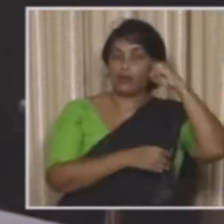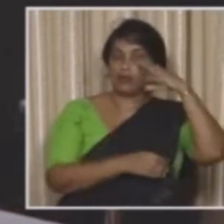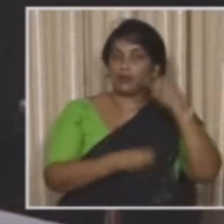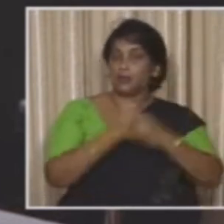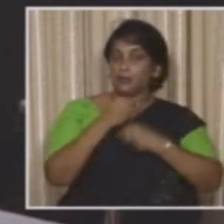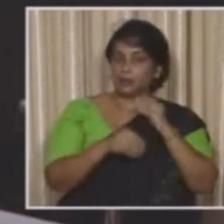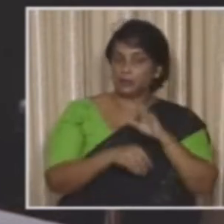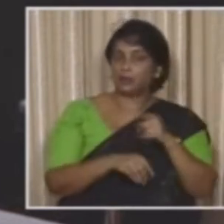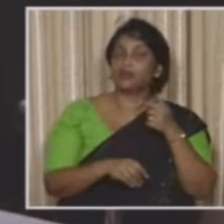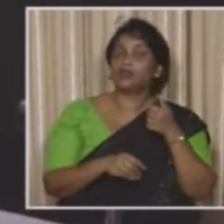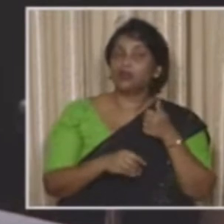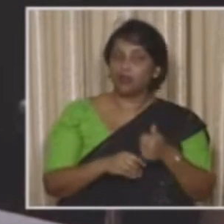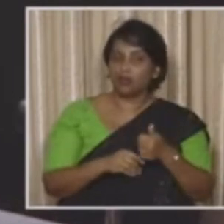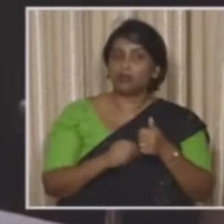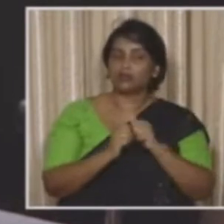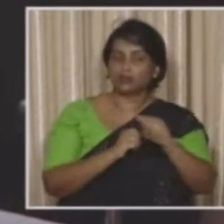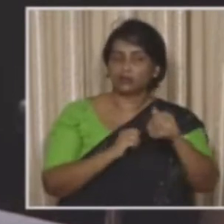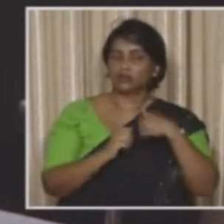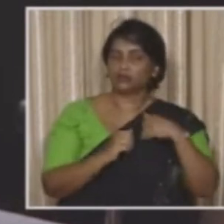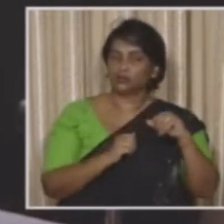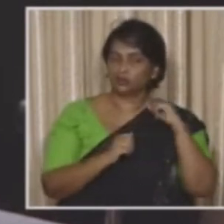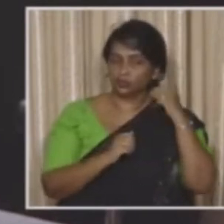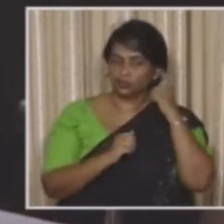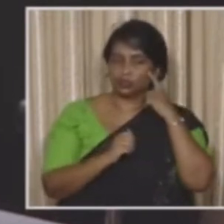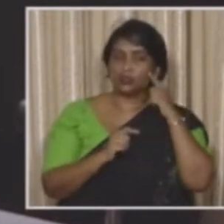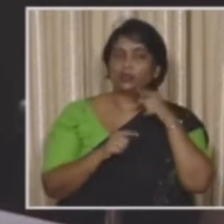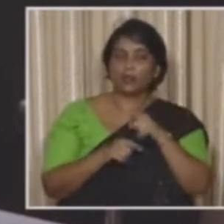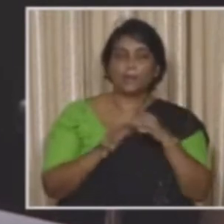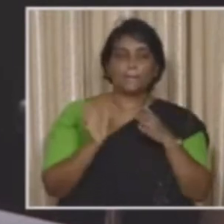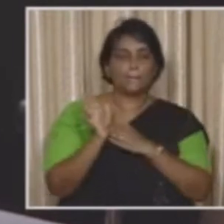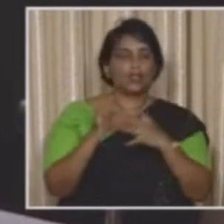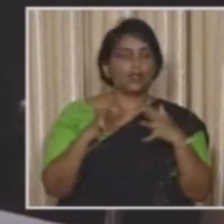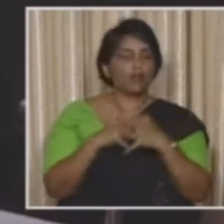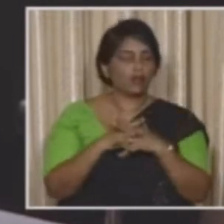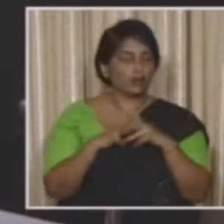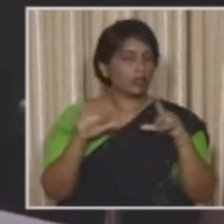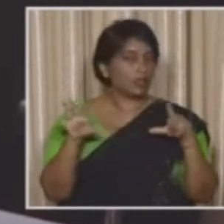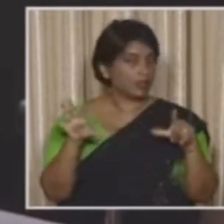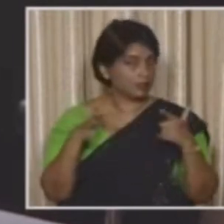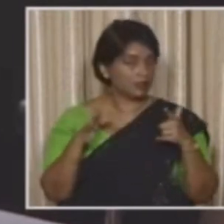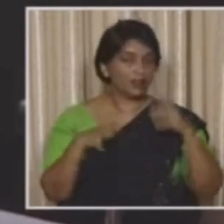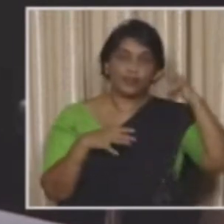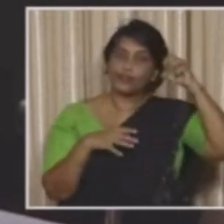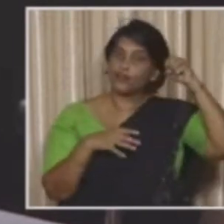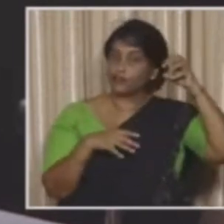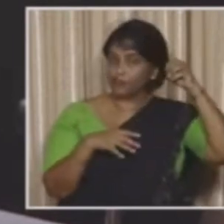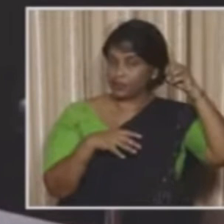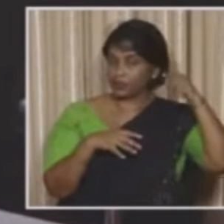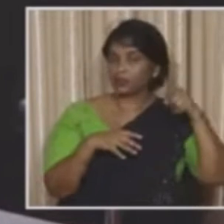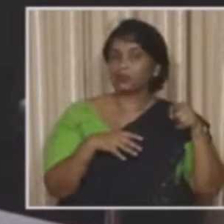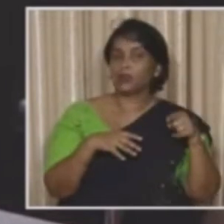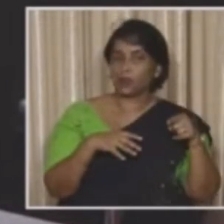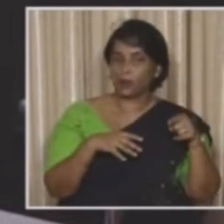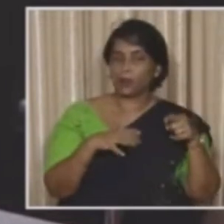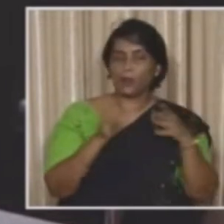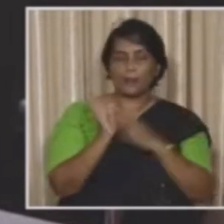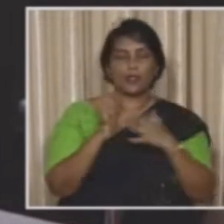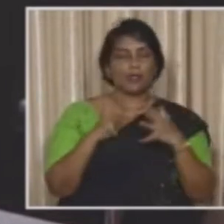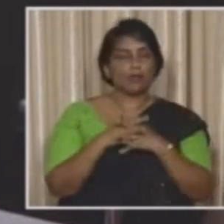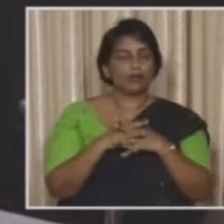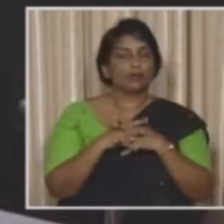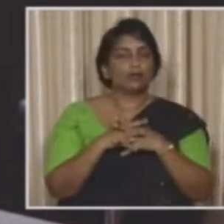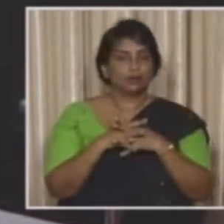කිරීම සඳහා හොඳ විභවයක් තියෙන බව අපි දන්නවා. දැන් මෙගාවොට් 700ක විදුලියක් වේගවට්